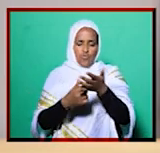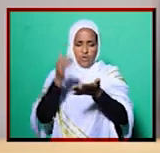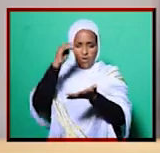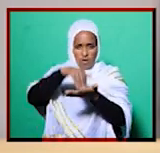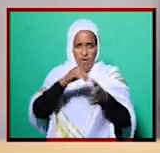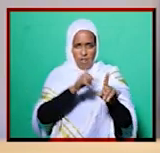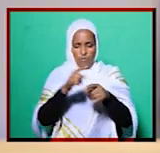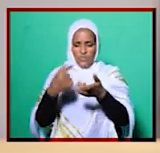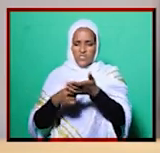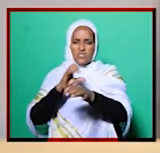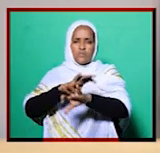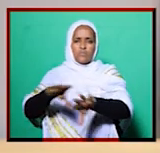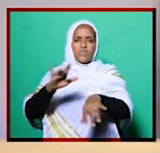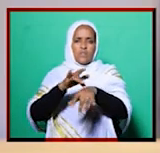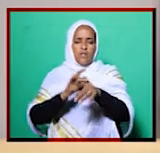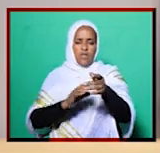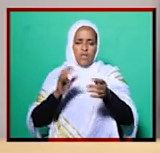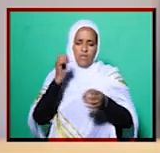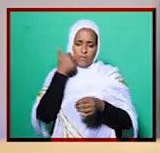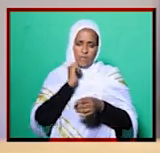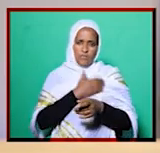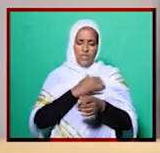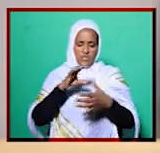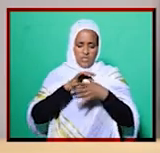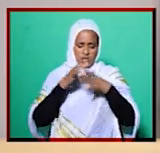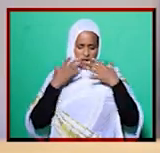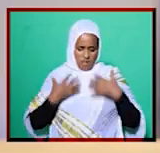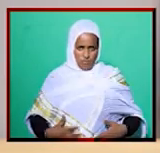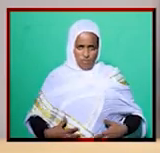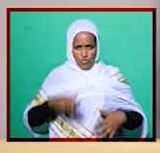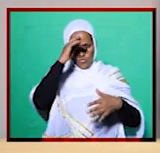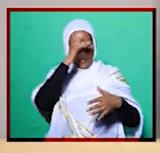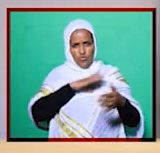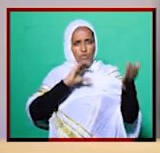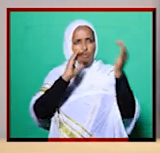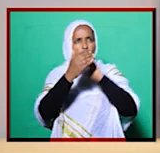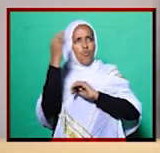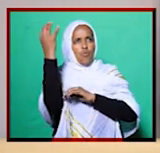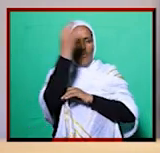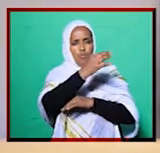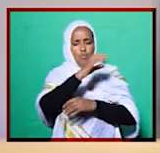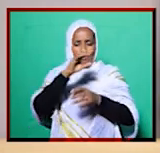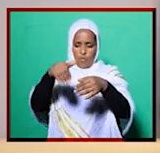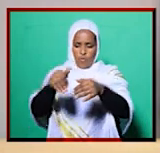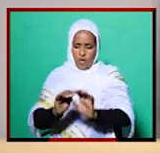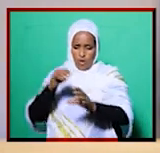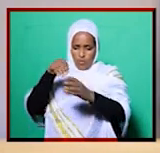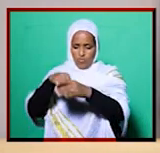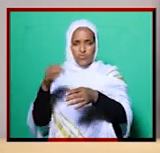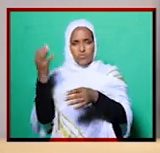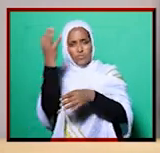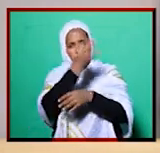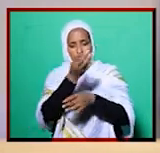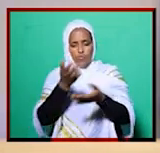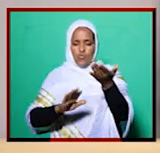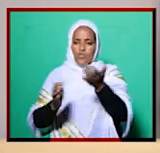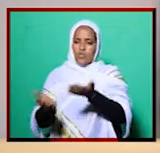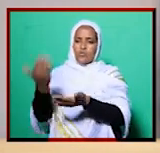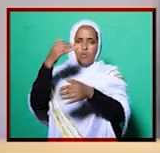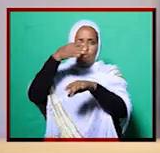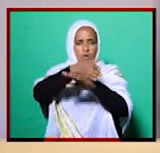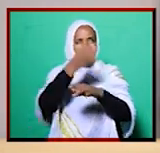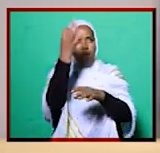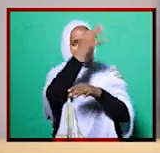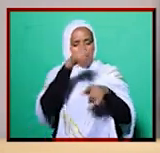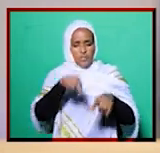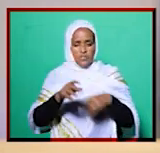መሆኑን ነው። እንደገና ደግሞ በዚህ ምድር ላይ ከመቤታችን ስጋ ለብሶ ሰው ሆኖ ሰብኮታል፣ በመቃብር ውስጥም ሰብኮታል፣ ሙቶ ከተነሳ